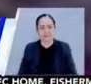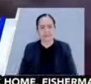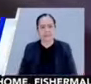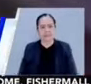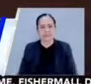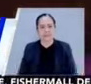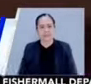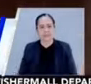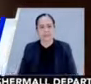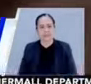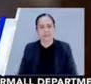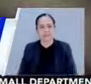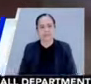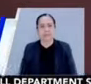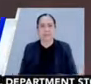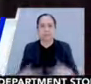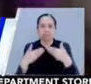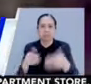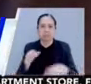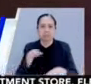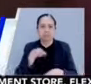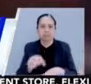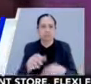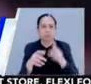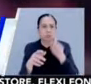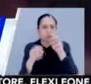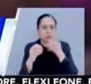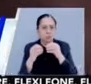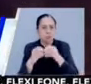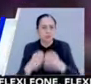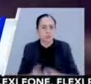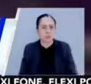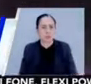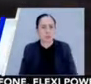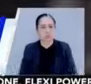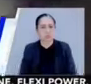Hinayaan niya itong umabante ulit at umisa pa.